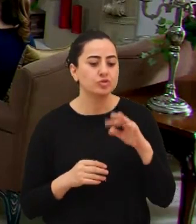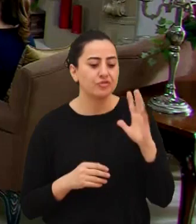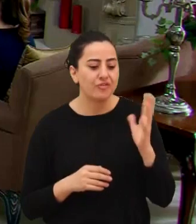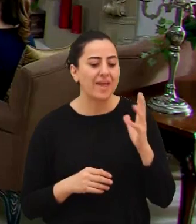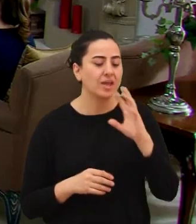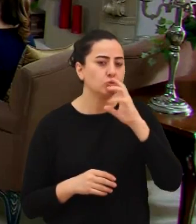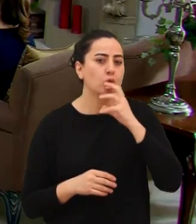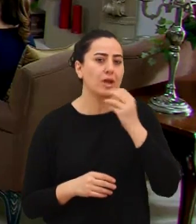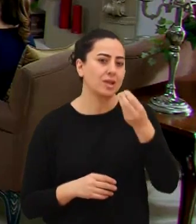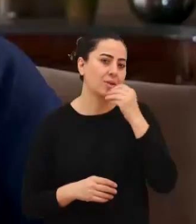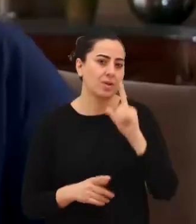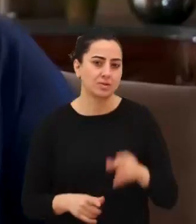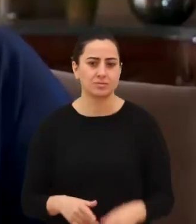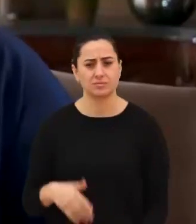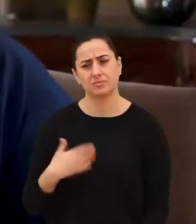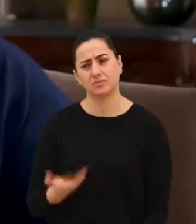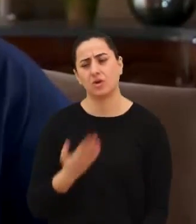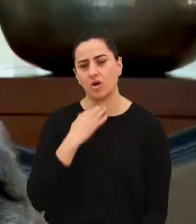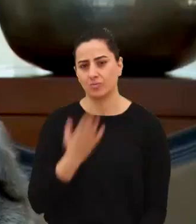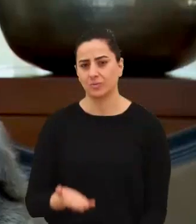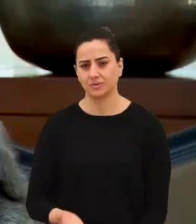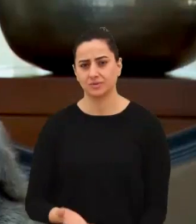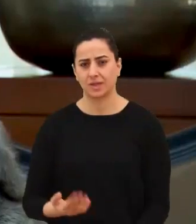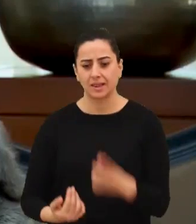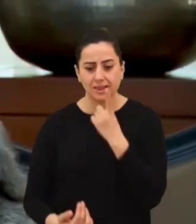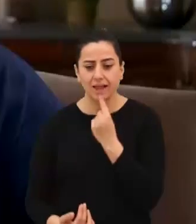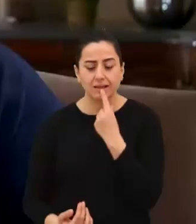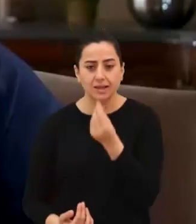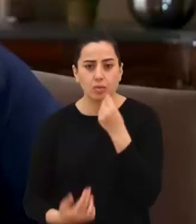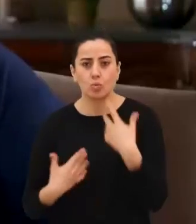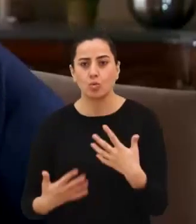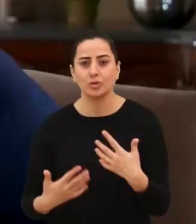soğanlı şeyler yemesi gerekiyormuş. Yapmayın Serpil Hanım, tatlı